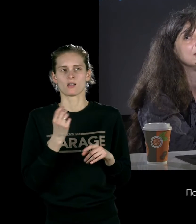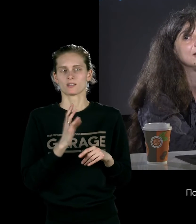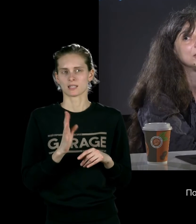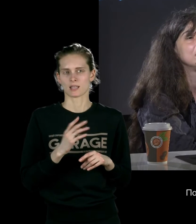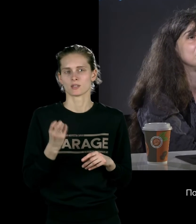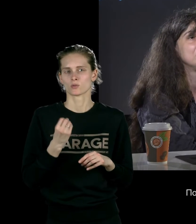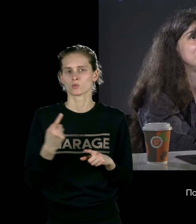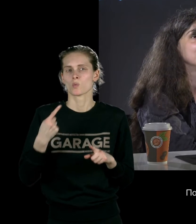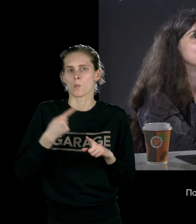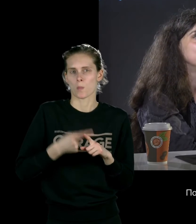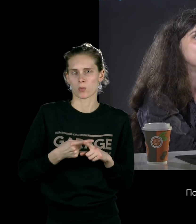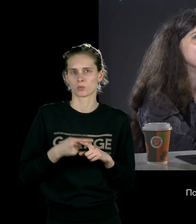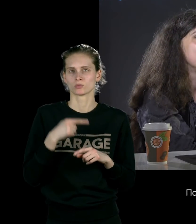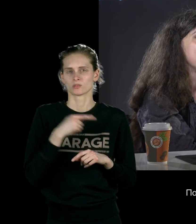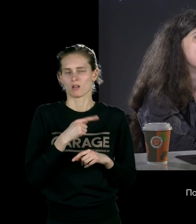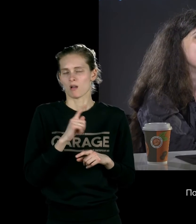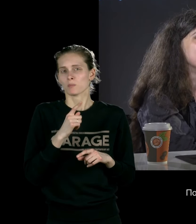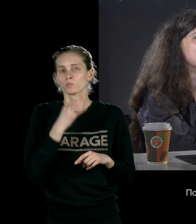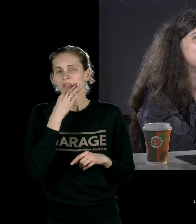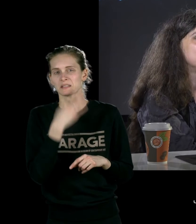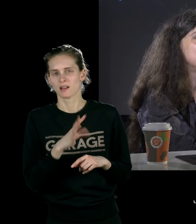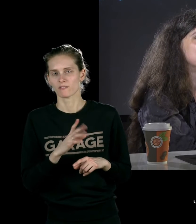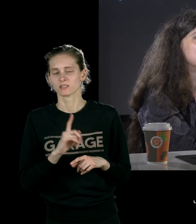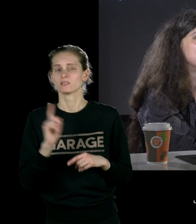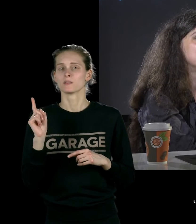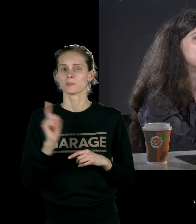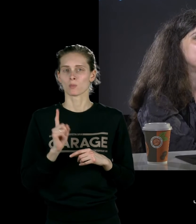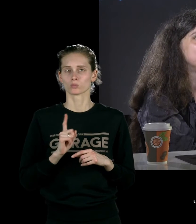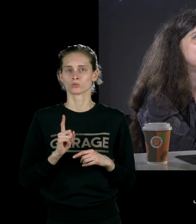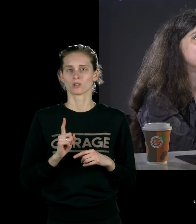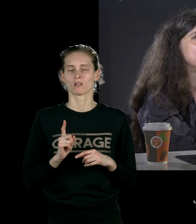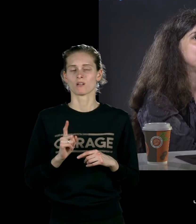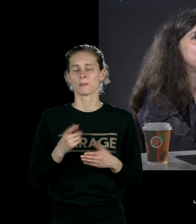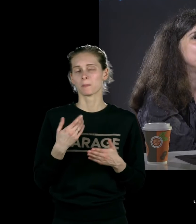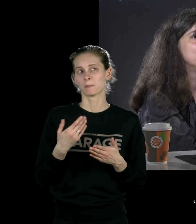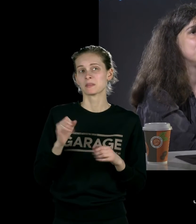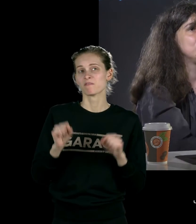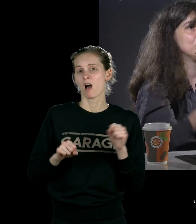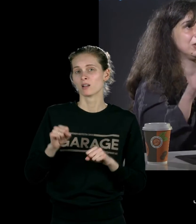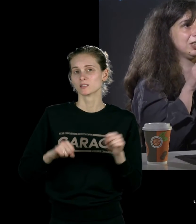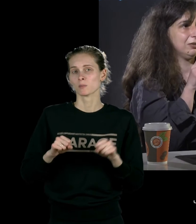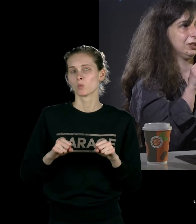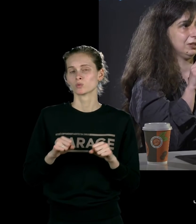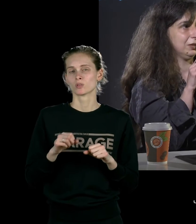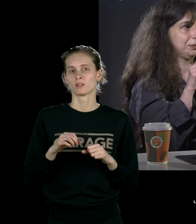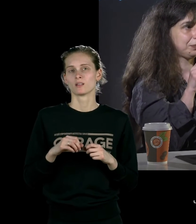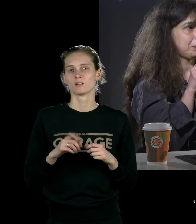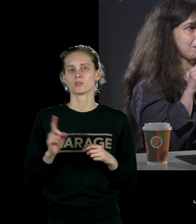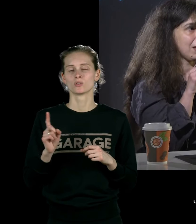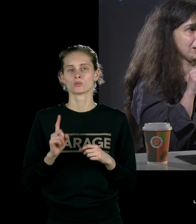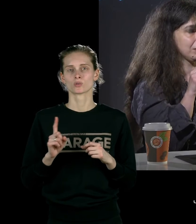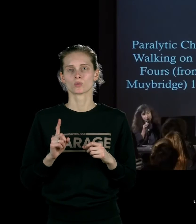и абстрактный экспрессионизм возмущал. Потому что это может предположить, что он вообще любую попытку